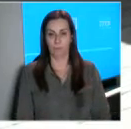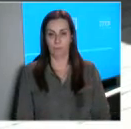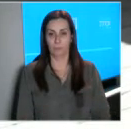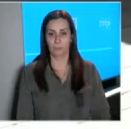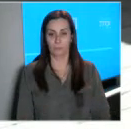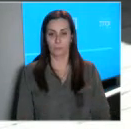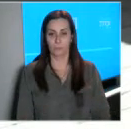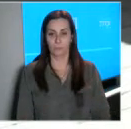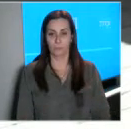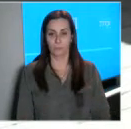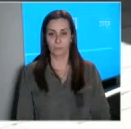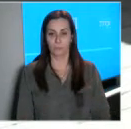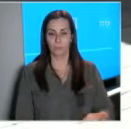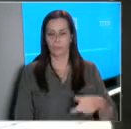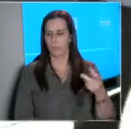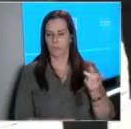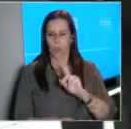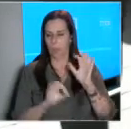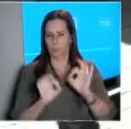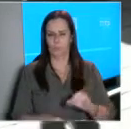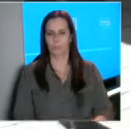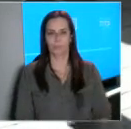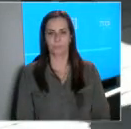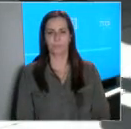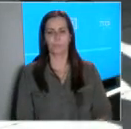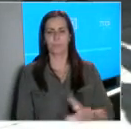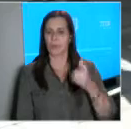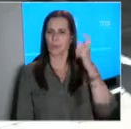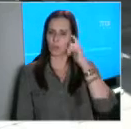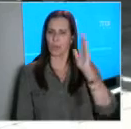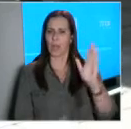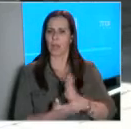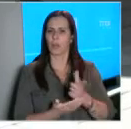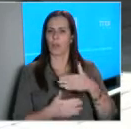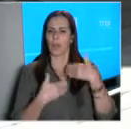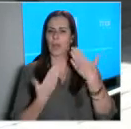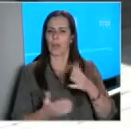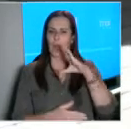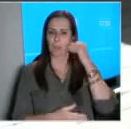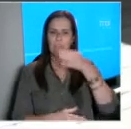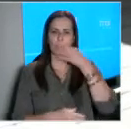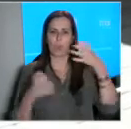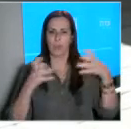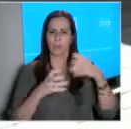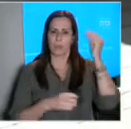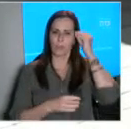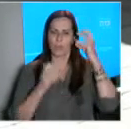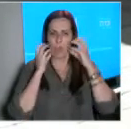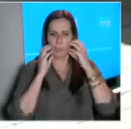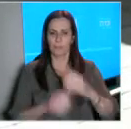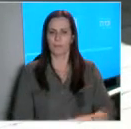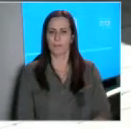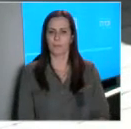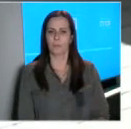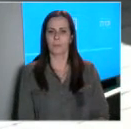לקרות? ספין. מה אתה חושב על ההחלטה לא לאפשר לאמיר פרץ לנאום בעצרת לזכר